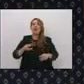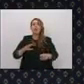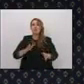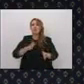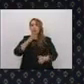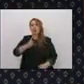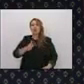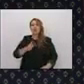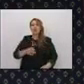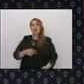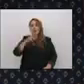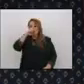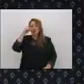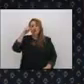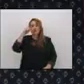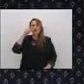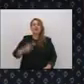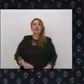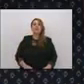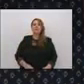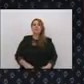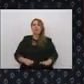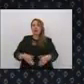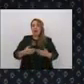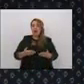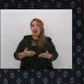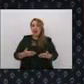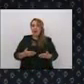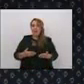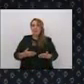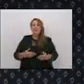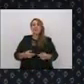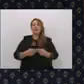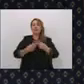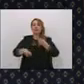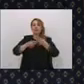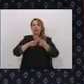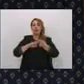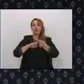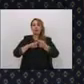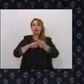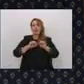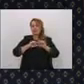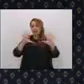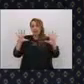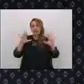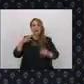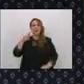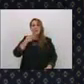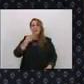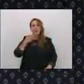عرقلتها. آملا أننا وفقنا في الإجابة على انشغالكم. شكرا على حسن